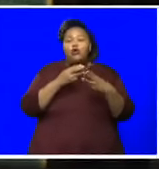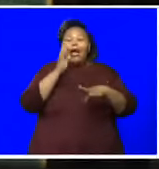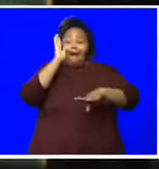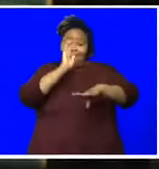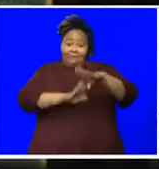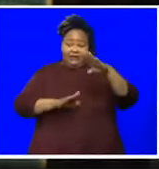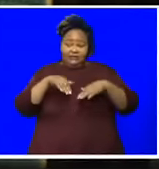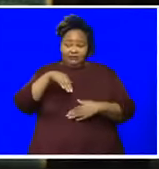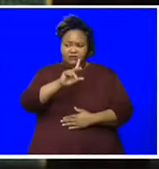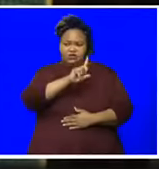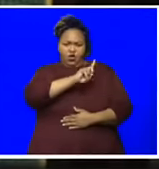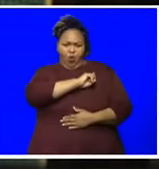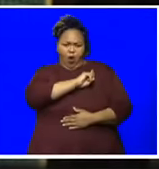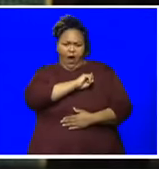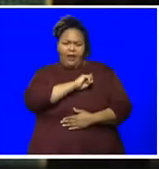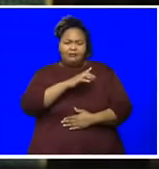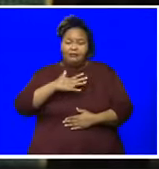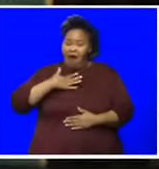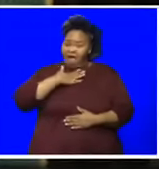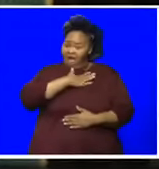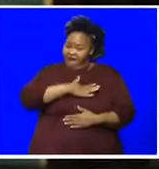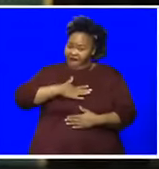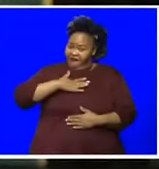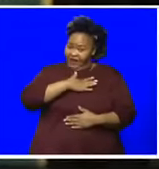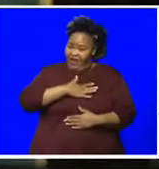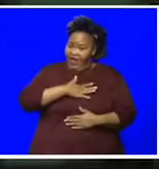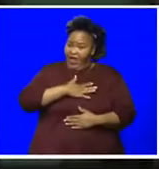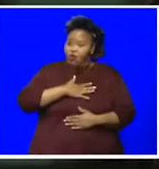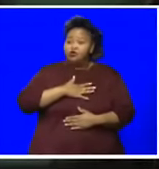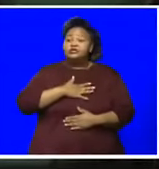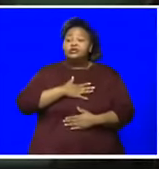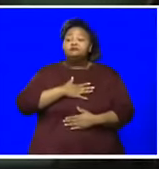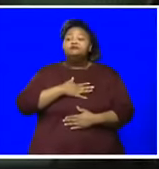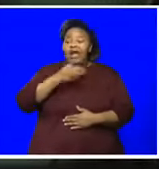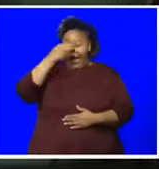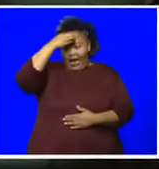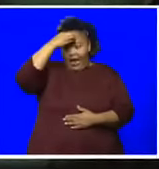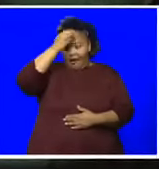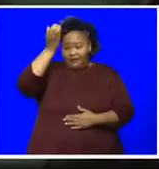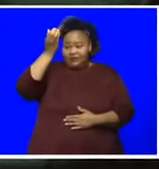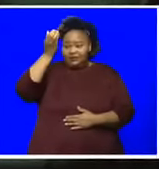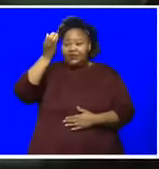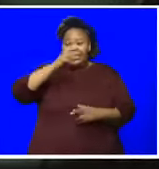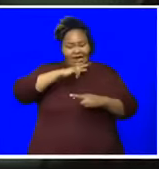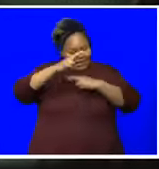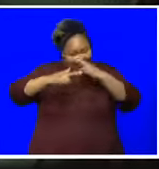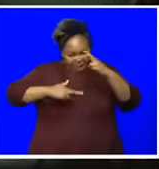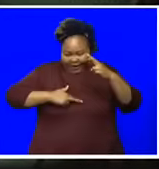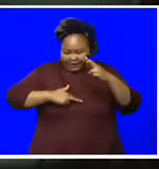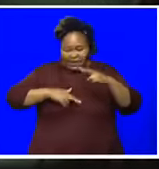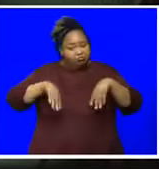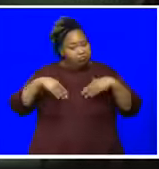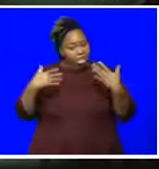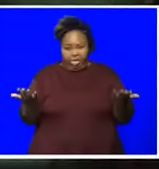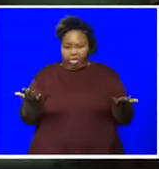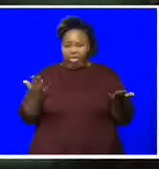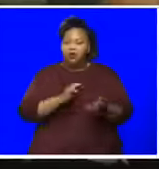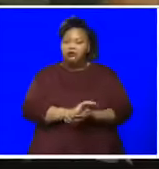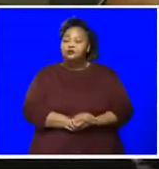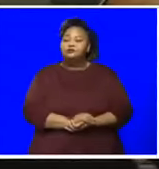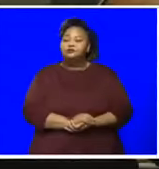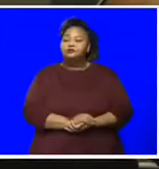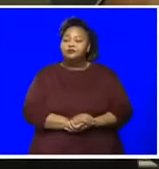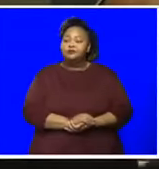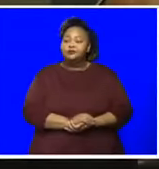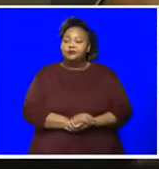beva ngazuthi sebayedzelela umqashi committee ligcine lincoma ukuthi kufanele litiko letemsebenzi